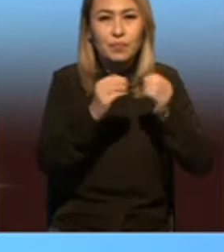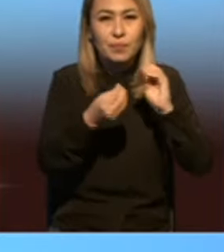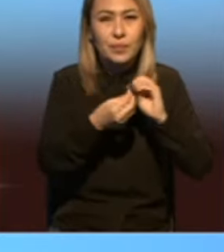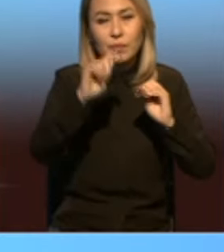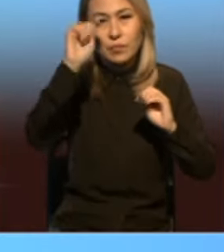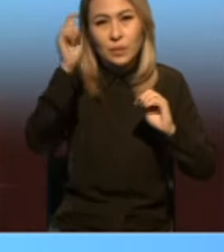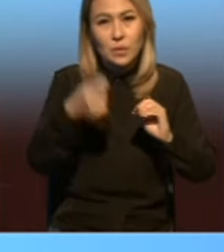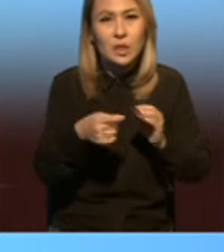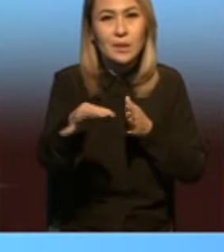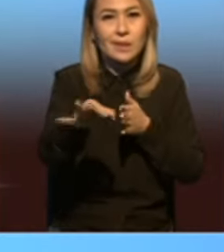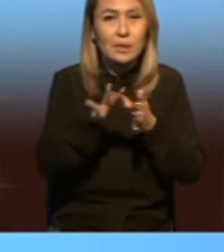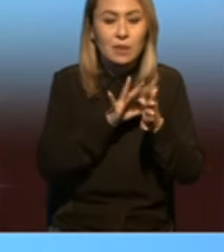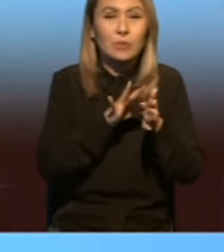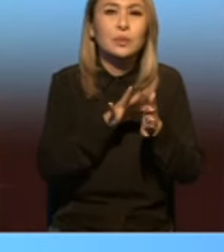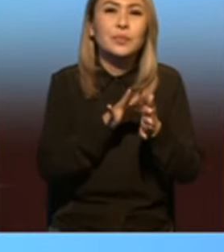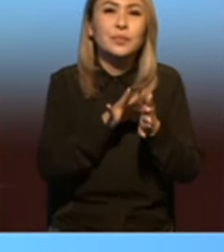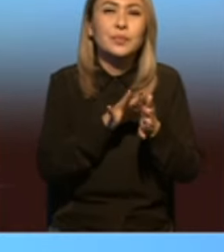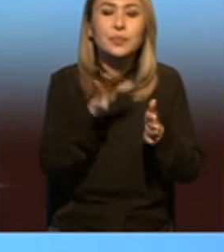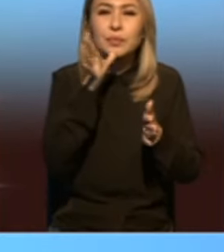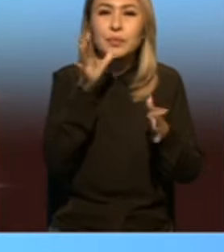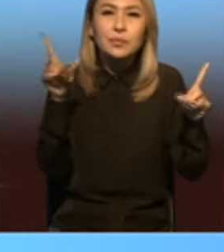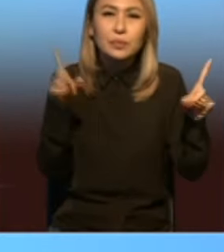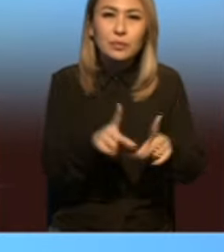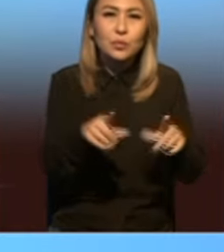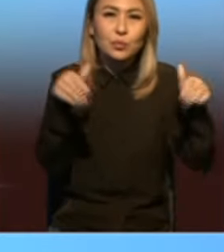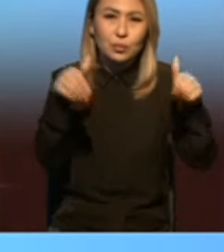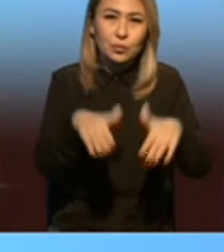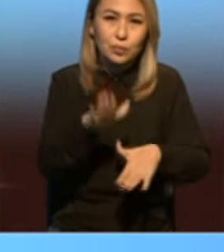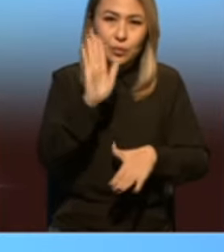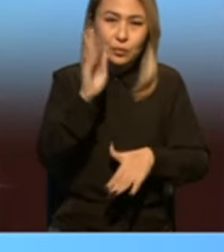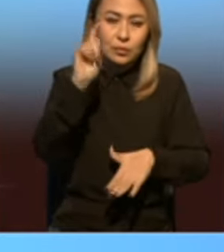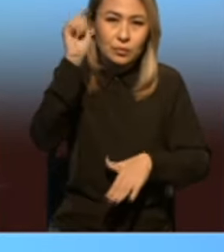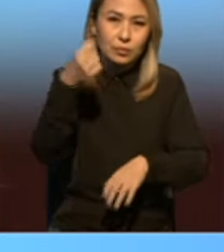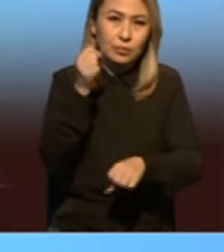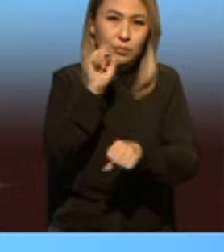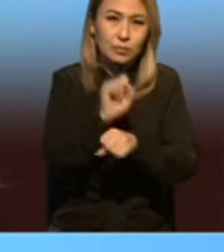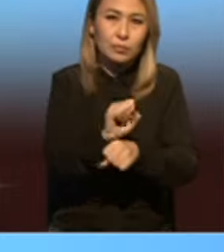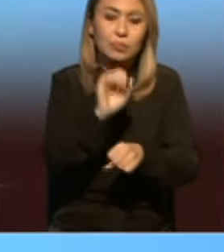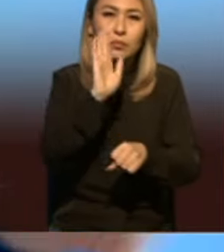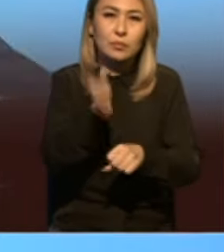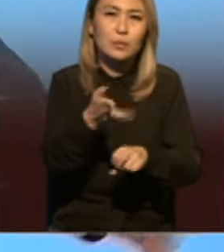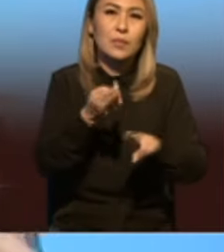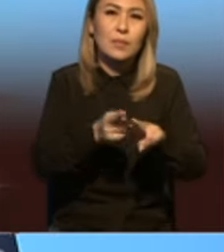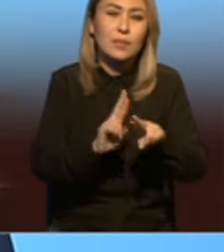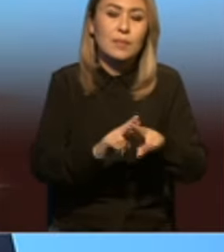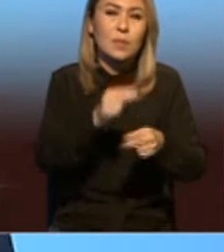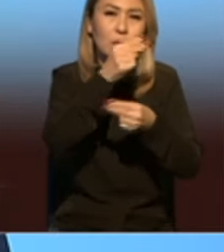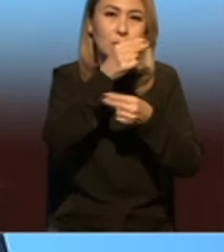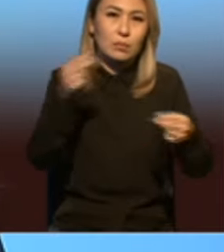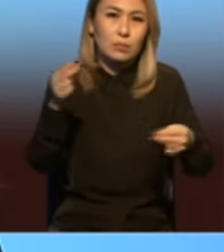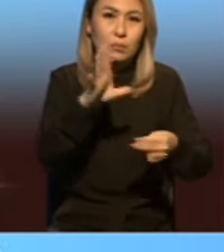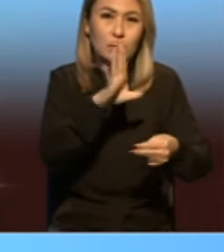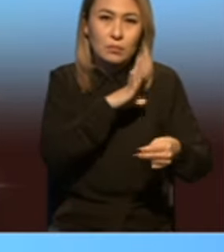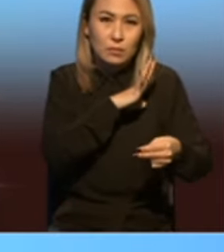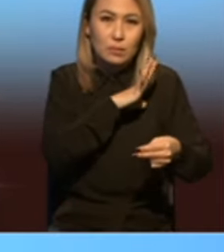соғыстарды дереу уақытта, азғантай уақытта шешем, соғысты тоқтатам деген осындай ұран тастаған болатын. Әрине,